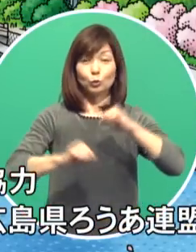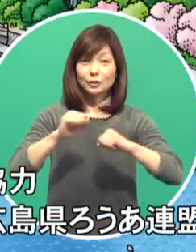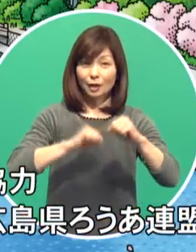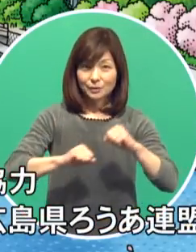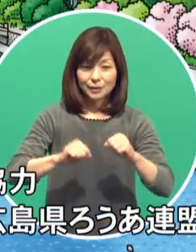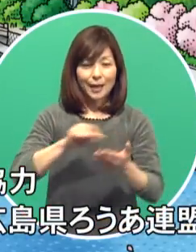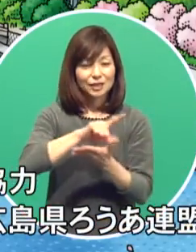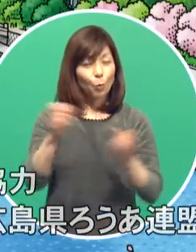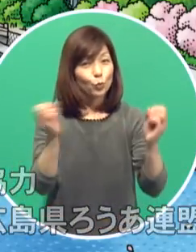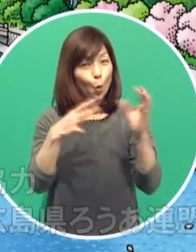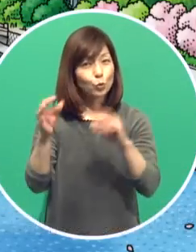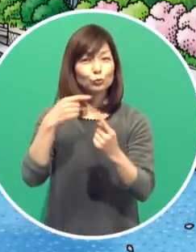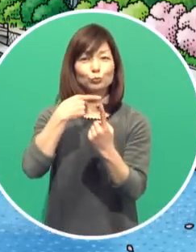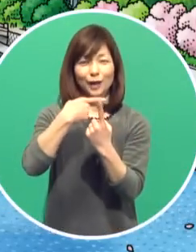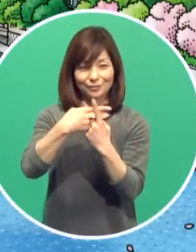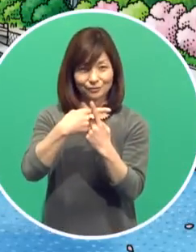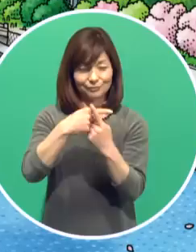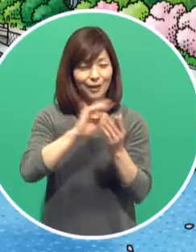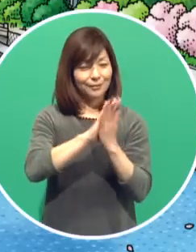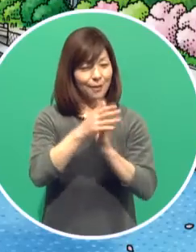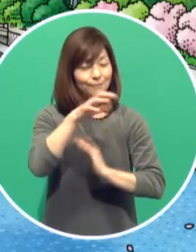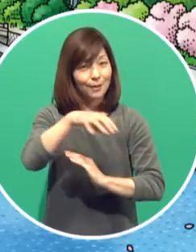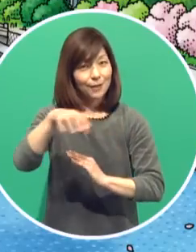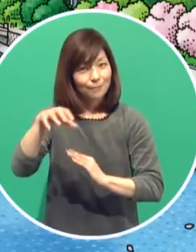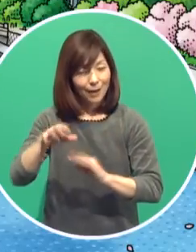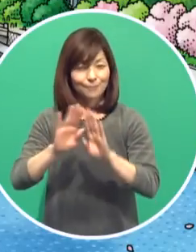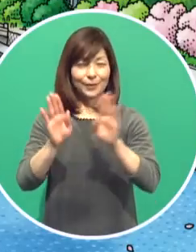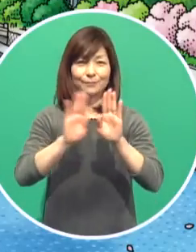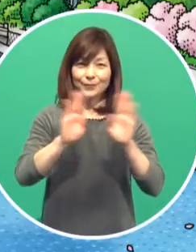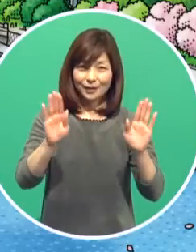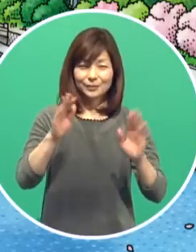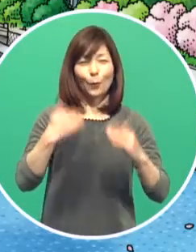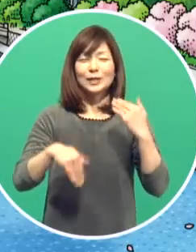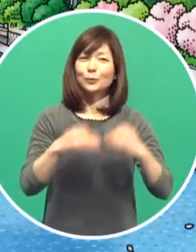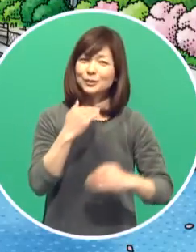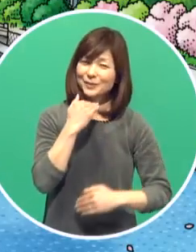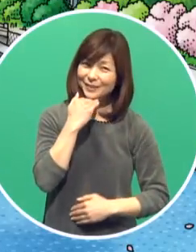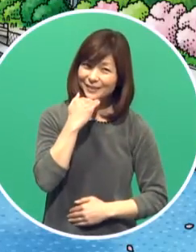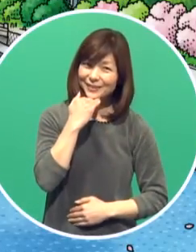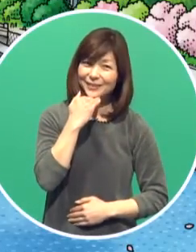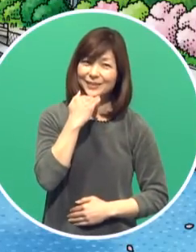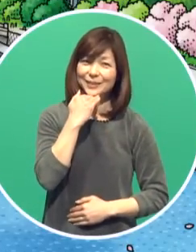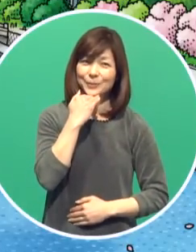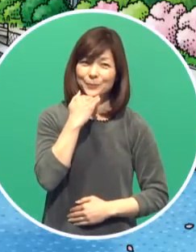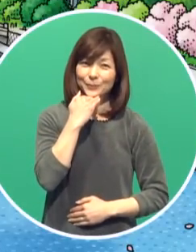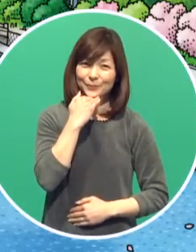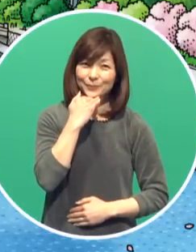地元オークプラスです。県内各地で順次開催されますよ。お楽しみに。